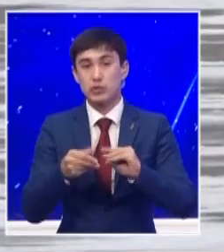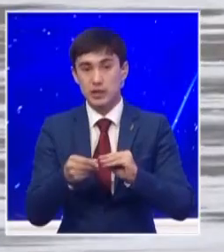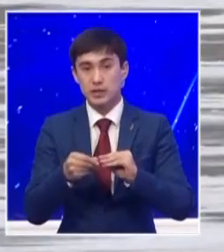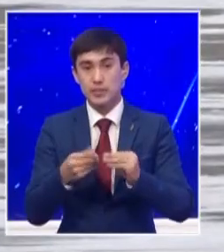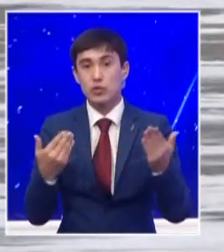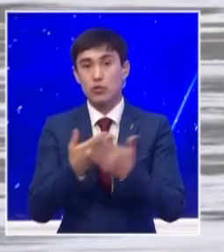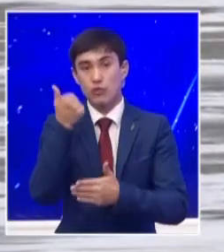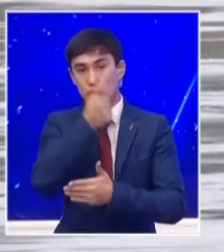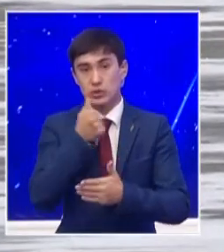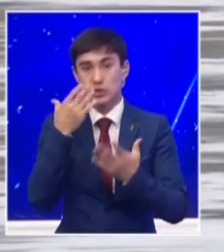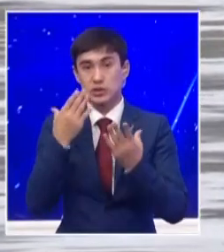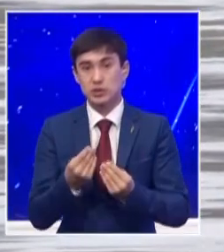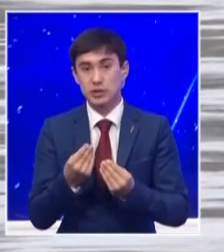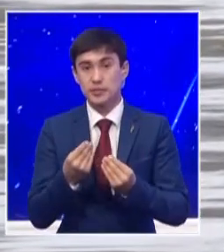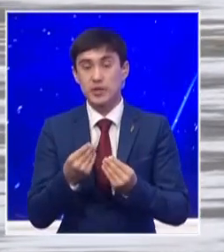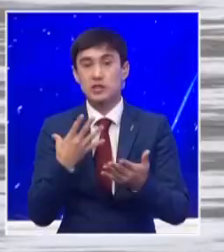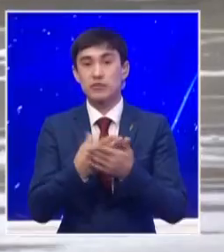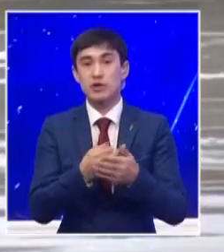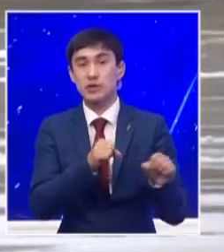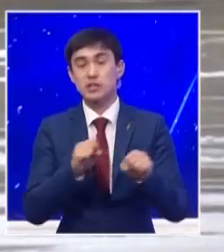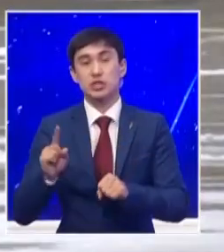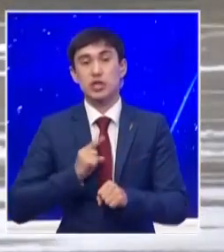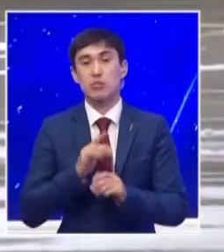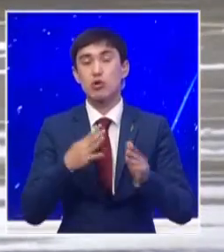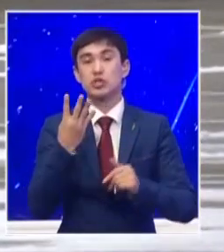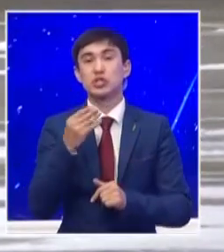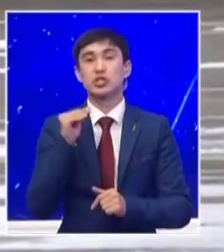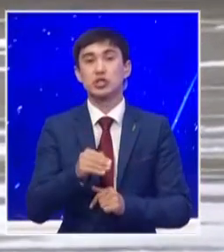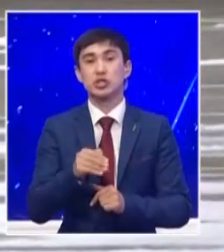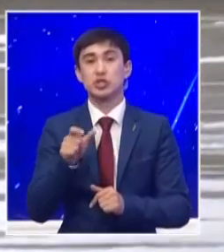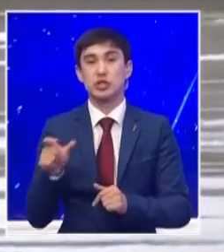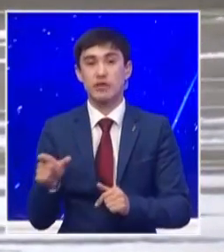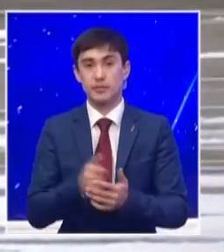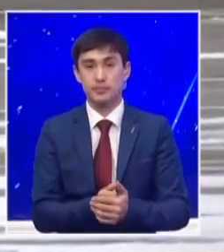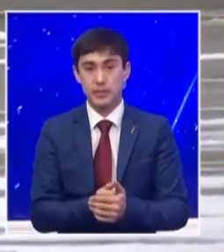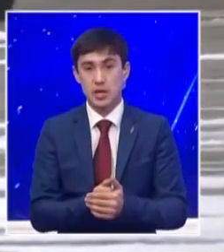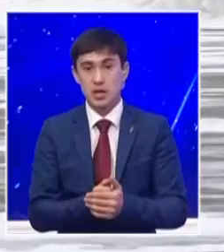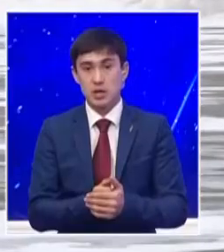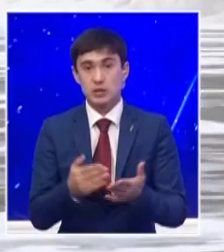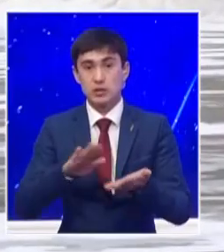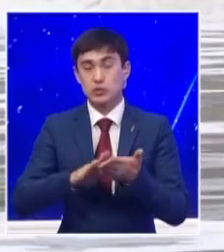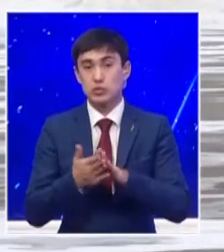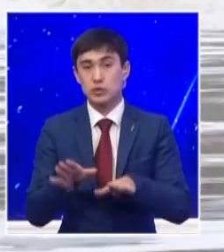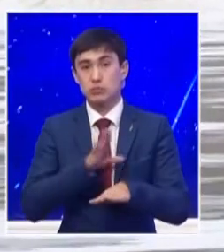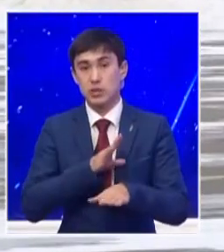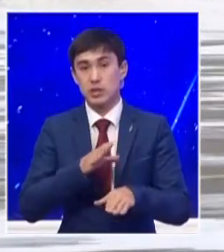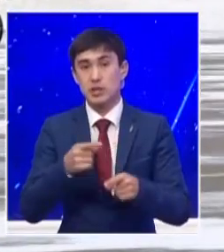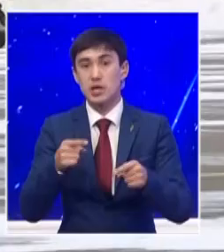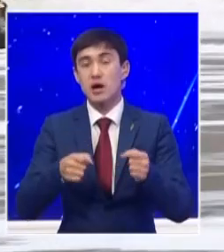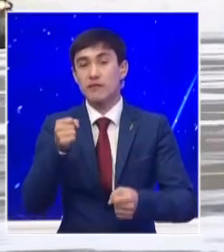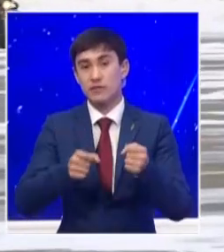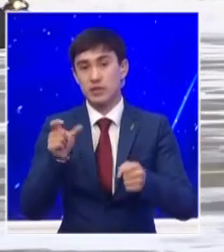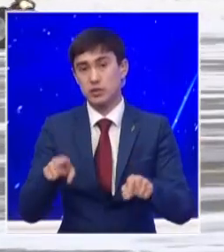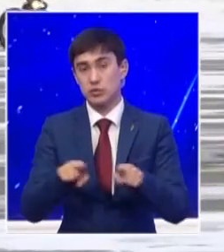в предновогодние дни своего рейса ожидали более 4.500 пассажиров в непростой ситуации оказались и некоторые